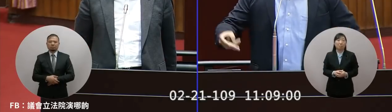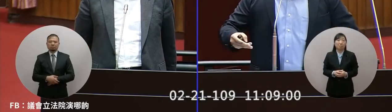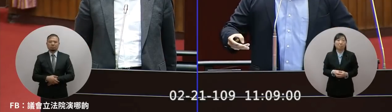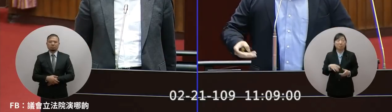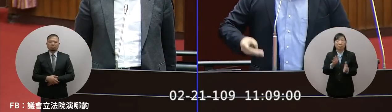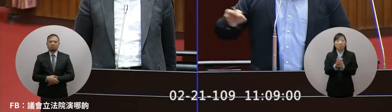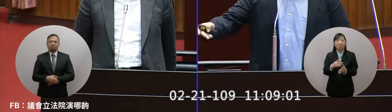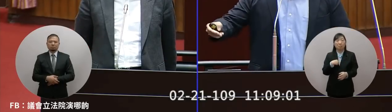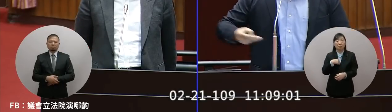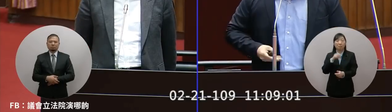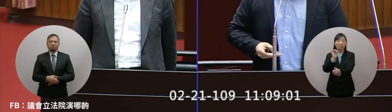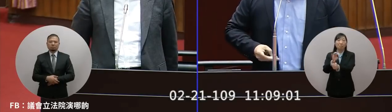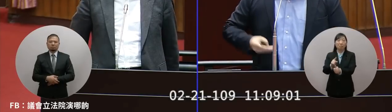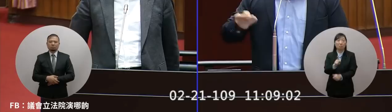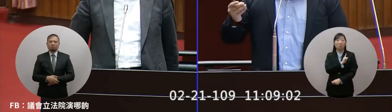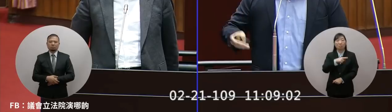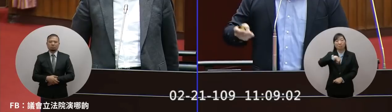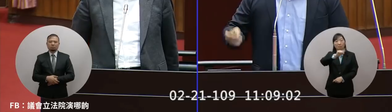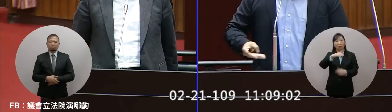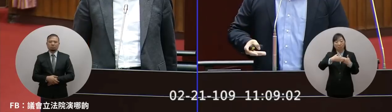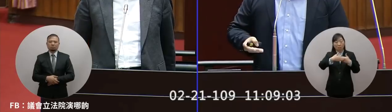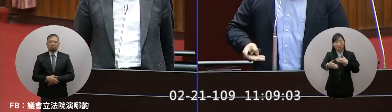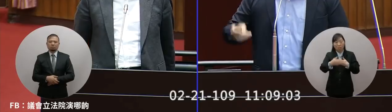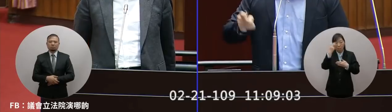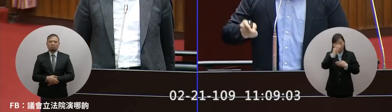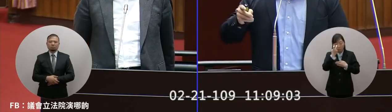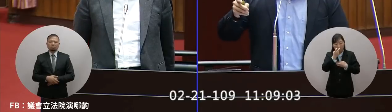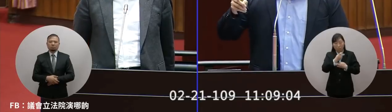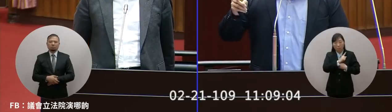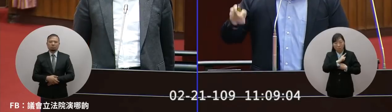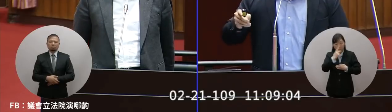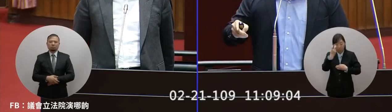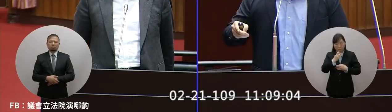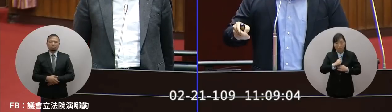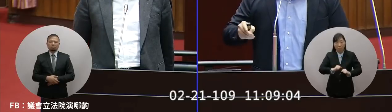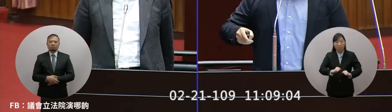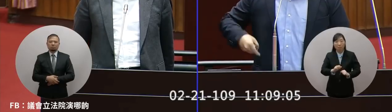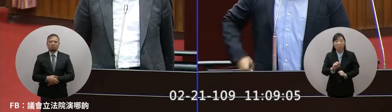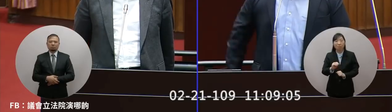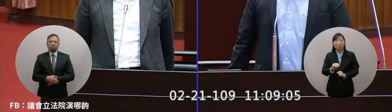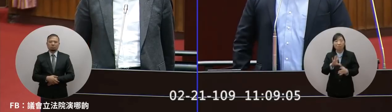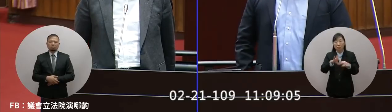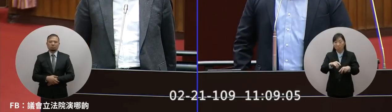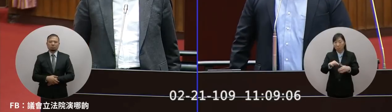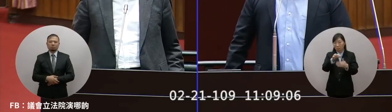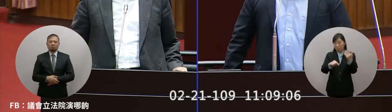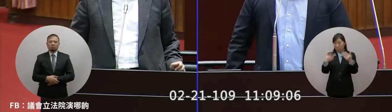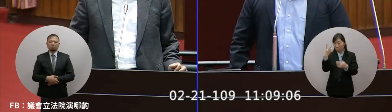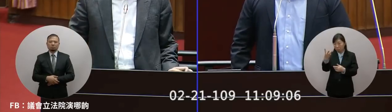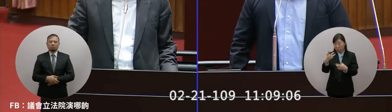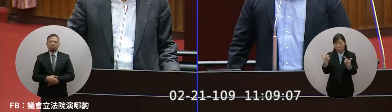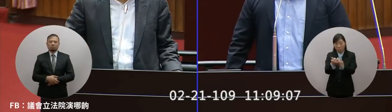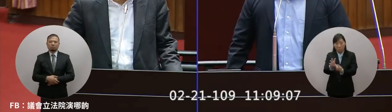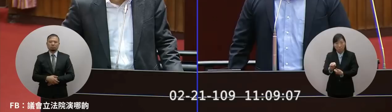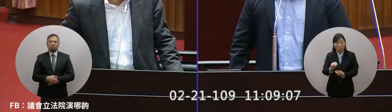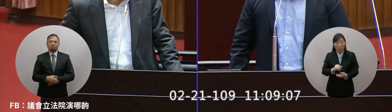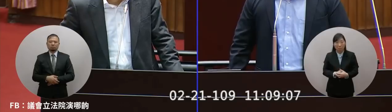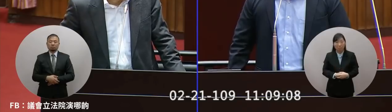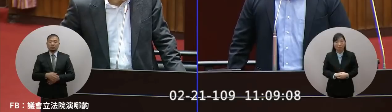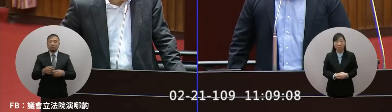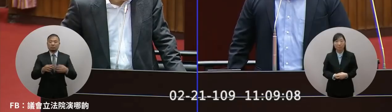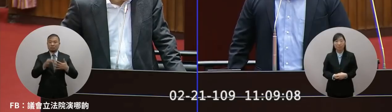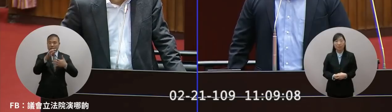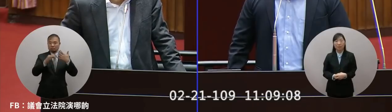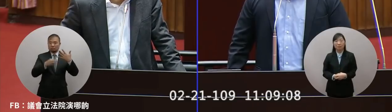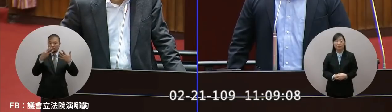叫做自主健康管理，但事实上他就等于是一个被隔离的状况，他是不是就是适用第三条这样的状况？ 第三条基本上是